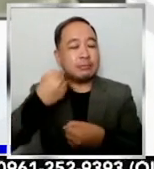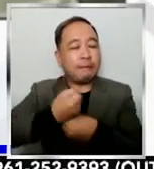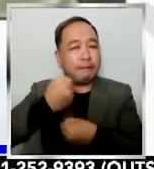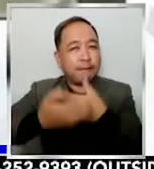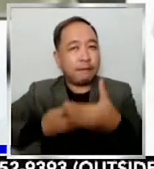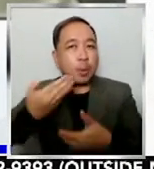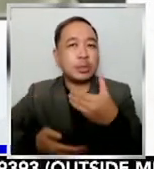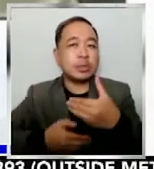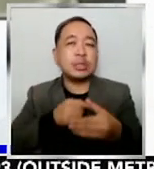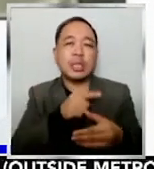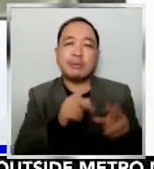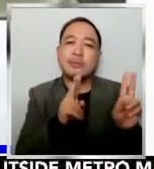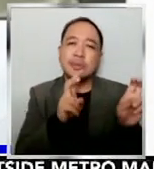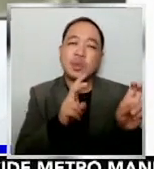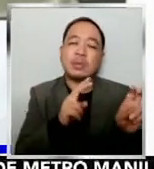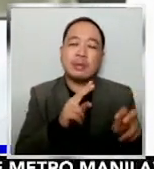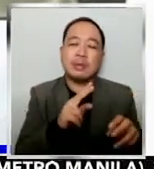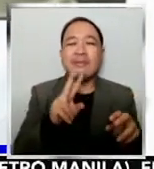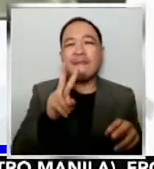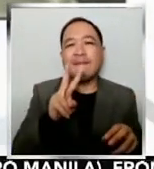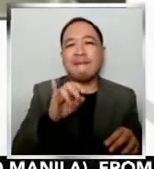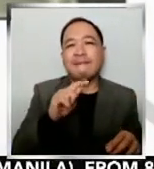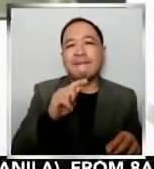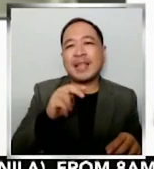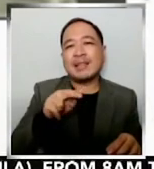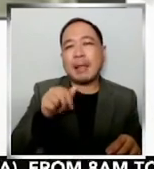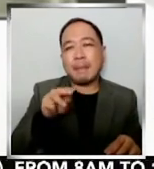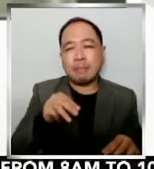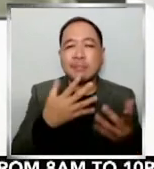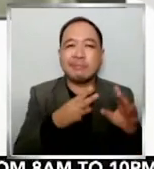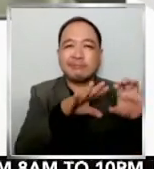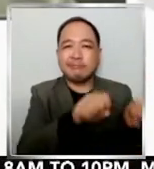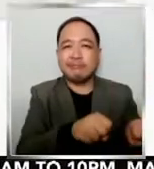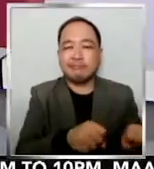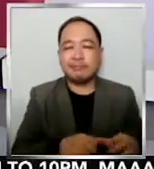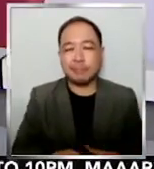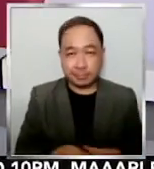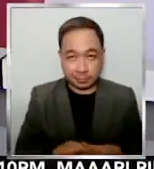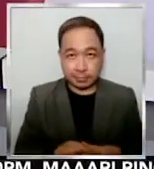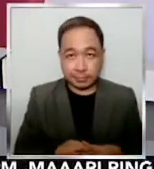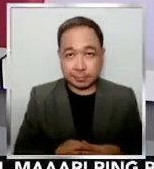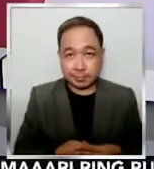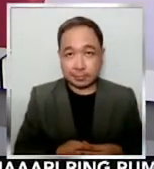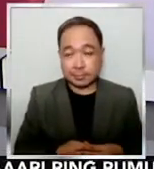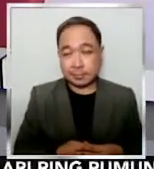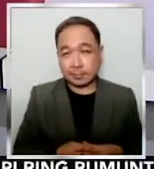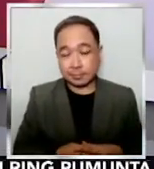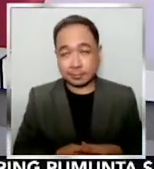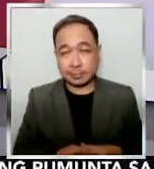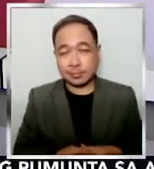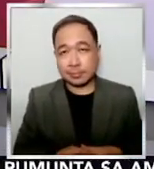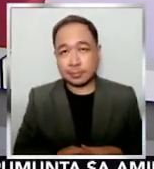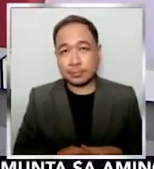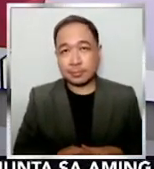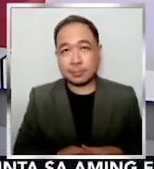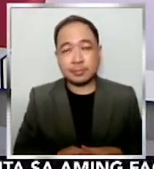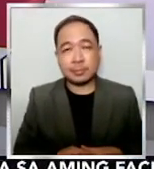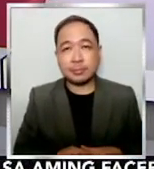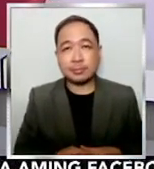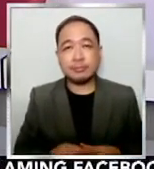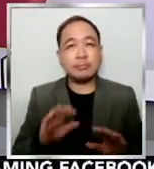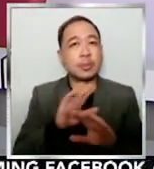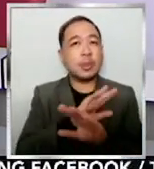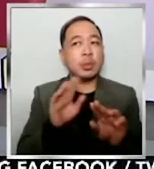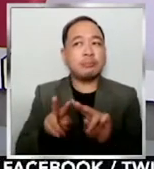mga nakasuhan natin. Emil Sumangil, nakatutok, 24 oras. Huwag daw ismolin si Senator-elect